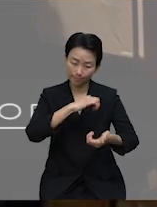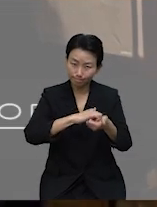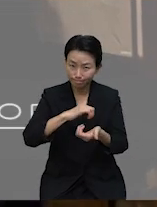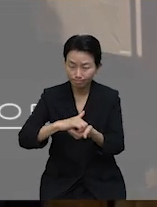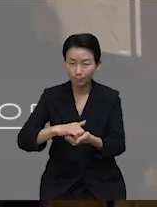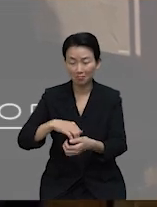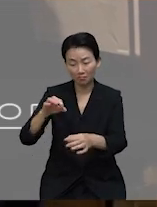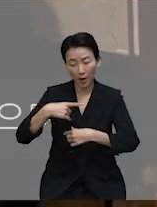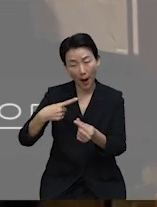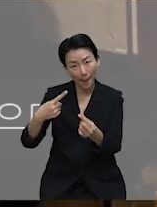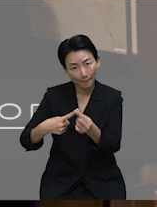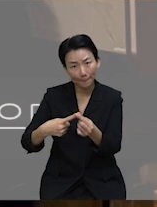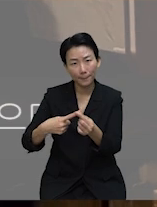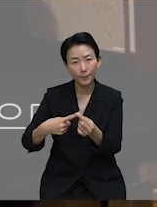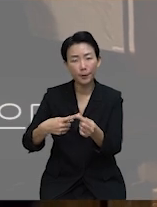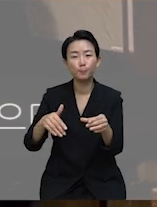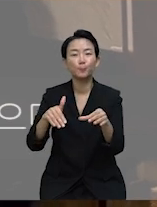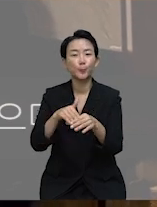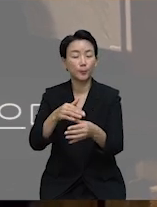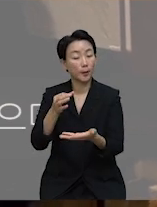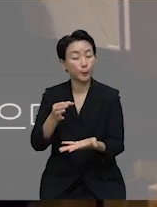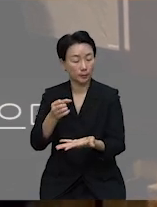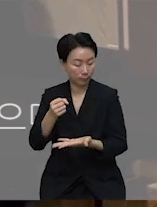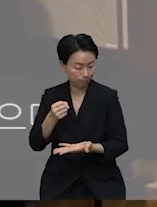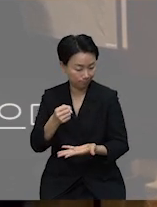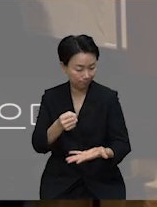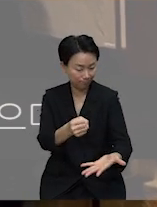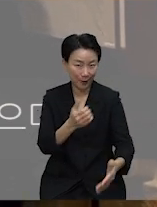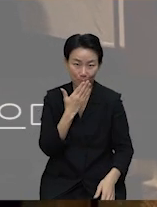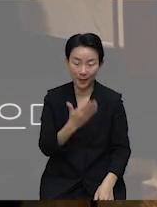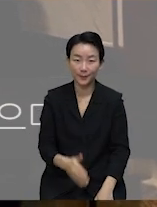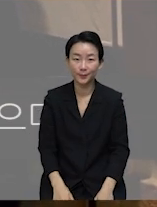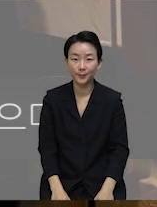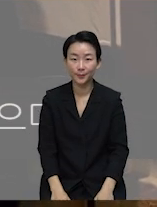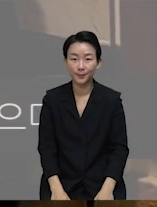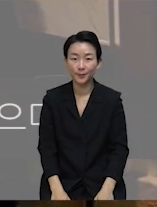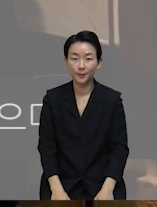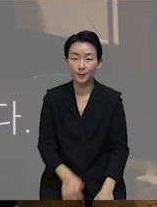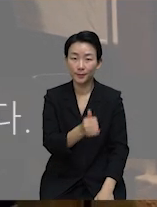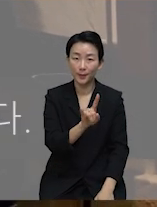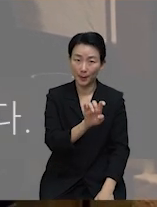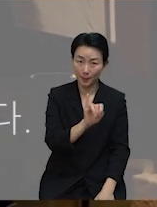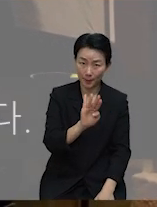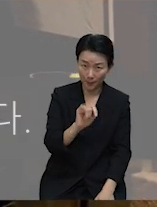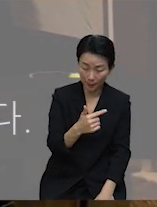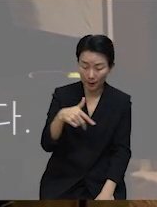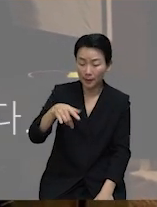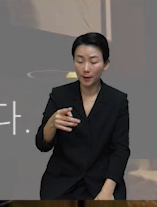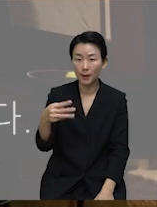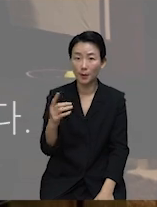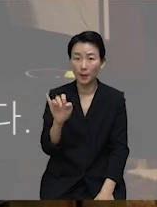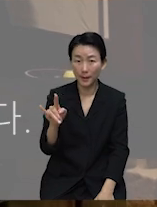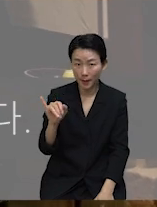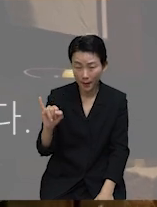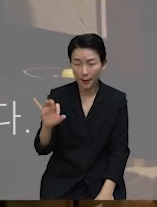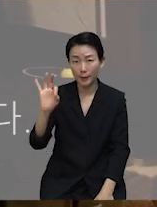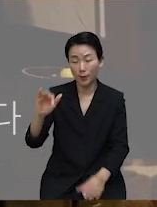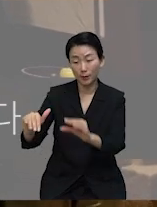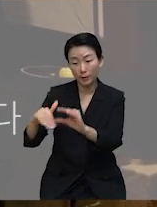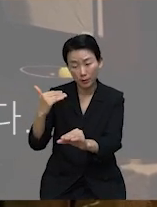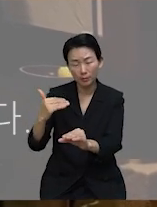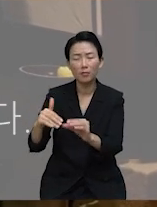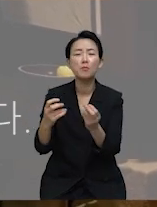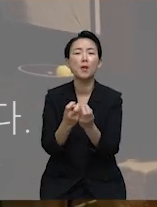정기 후원이나 일시 후원을 통해서 함께 문화유산을 보존할 수 있으며 해피빈이나 제로페이 등